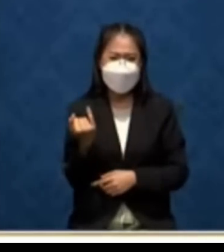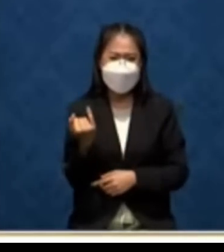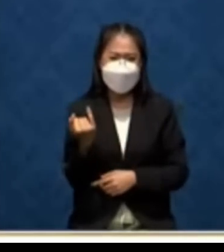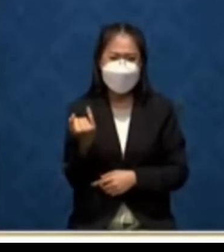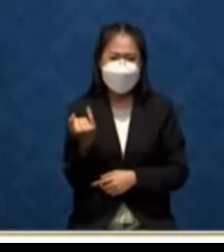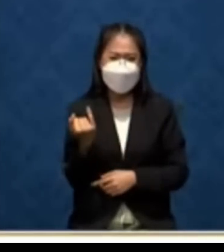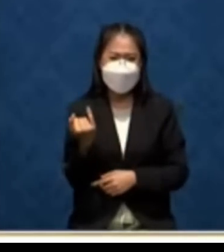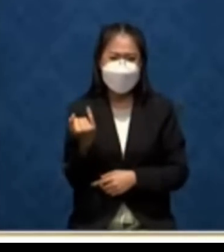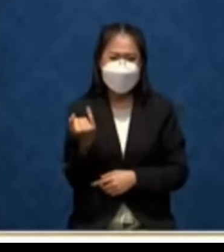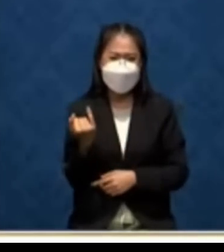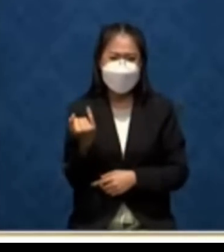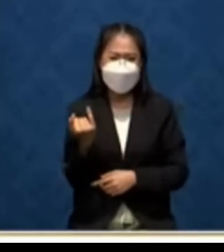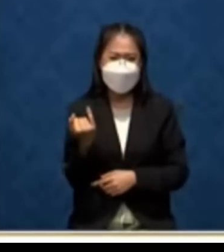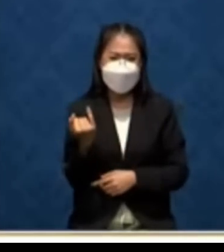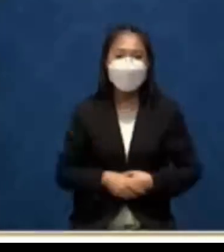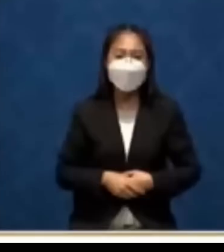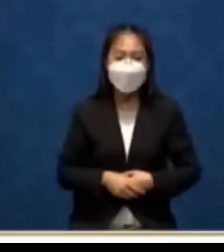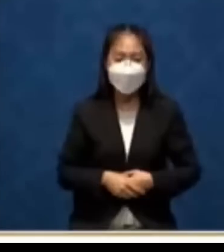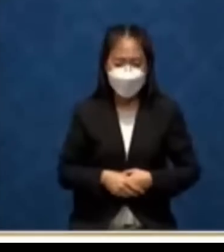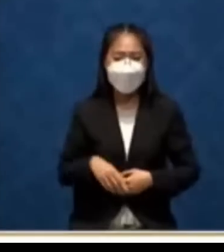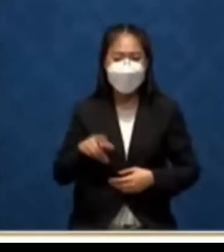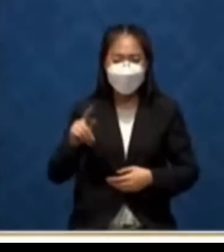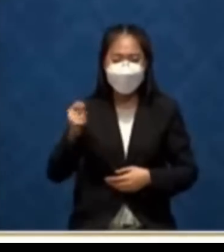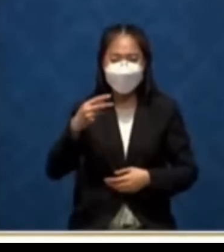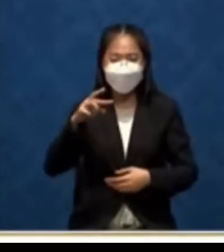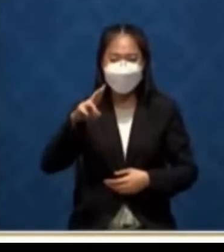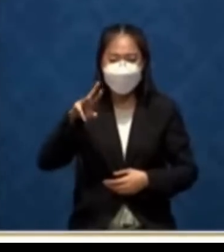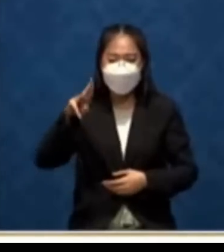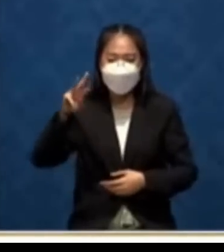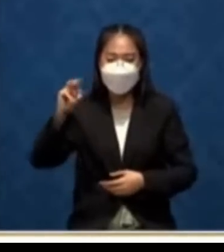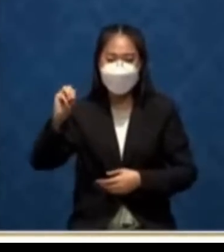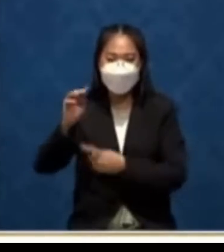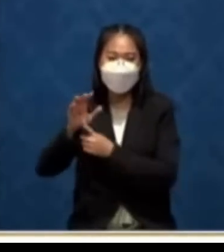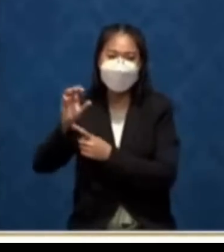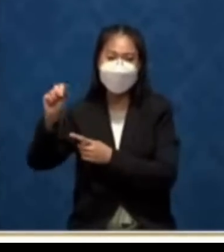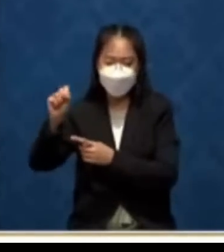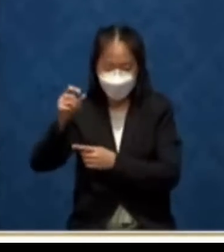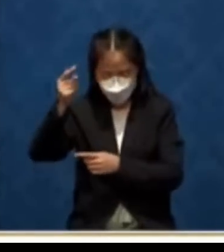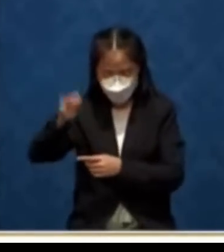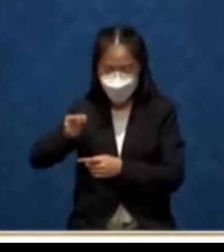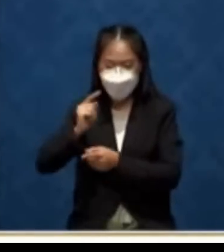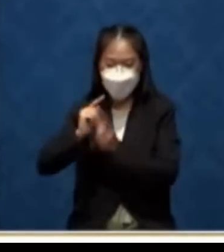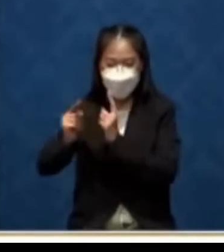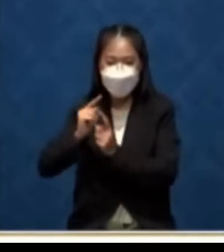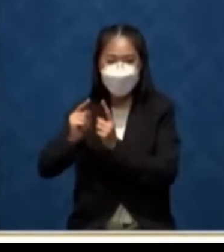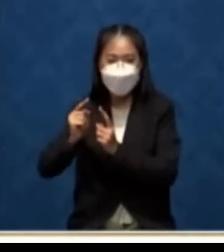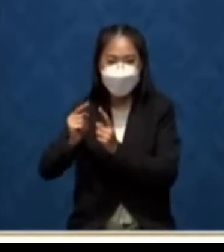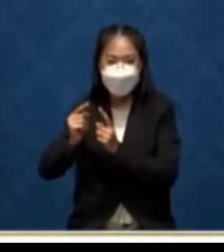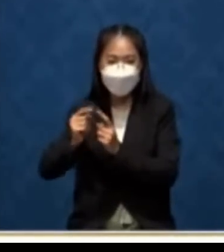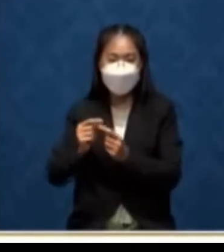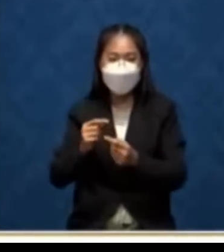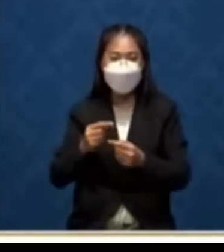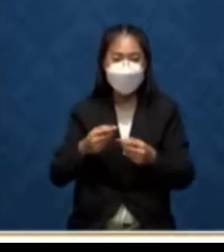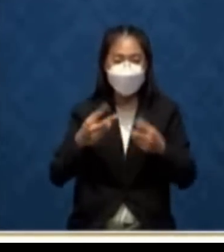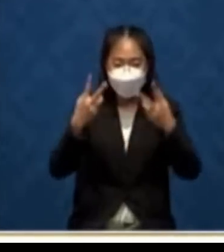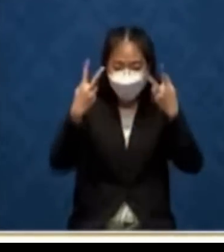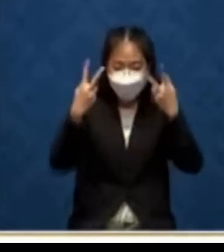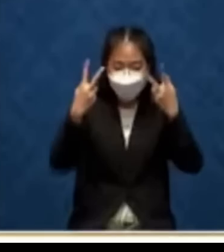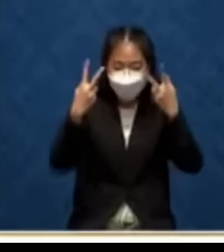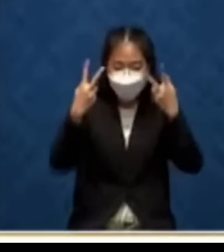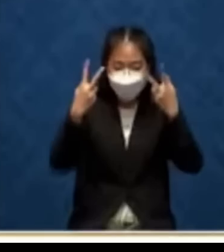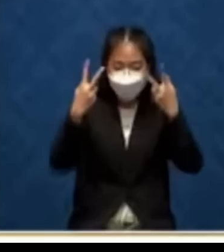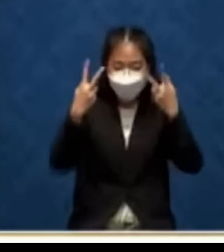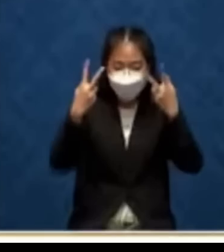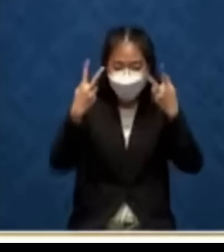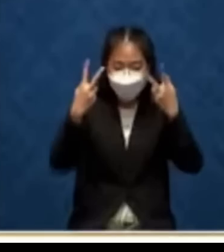เนี่ยก็คงจะเป็นคนที่ประสานให้แล้วในทางกับการพลเอกประวิตรก็เป็นเหมือนพ่อทูลหัวให้กับคุณธรร